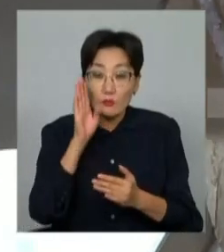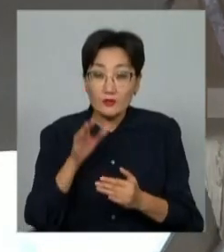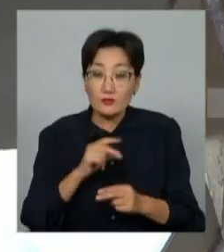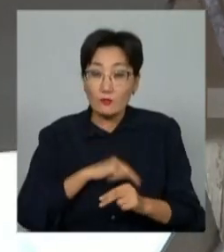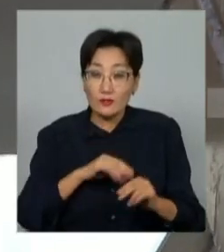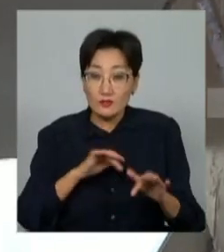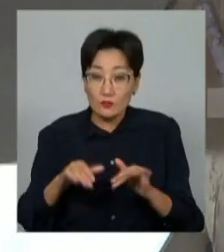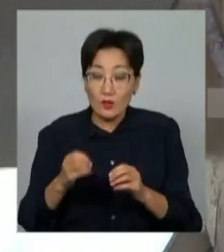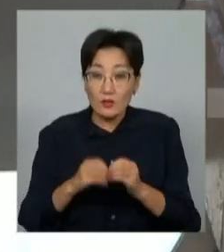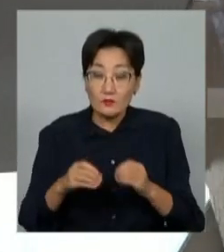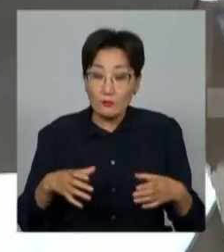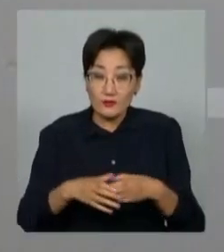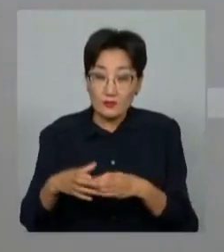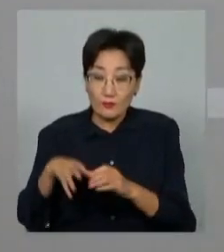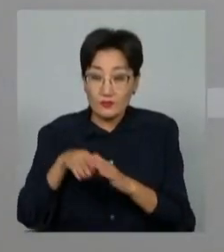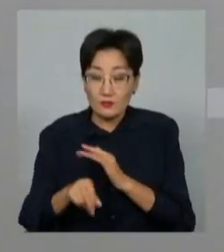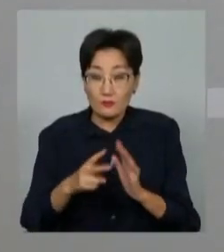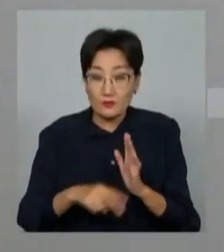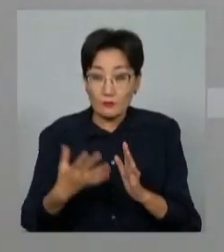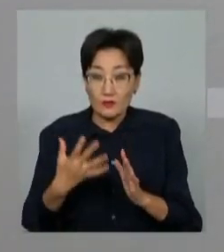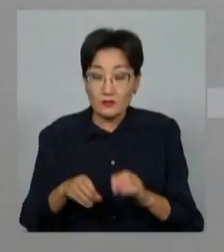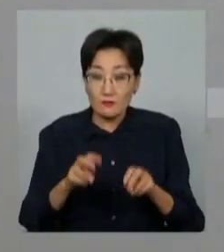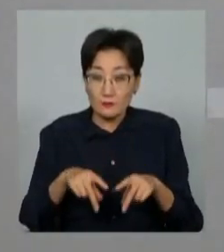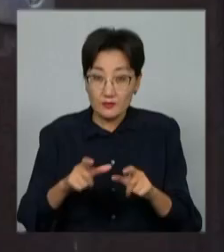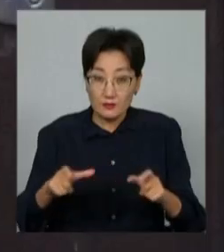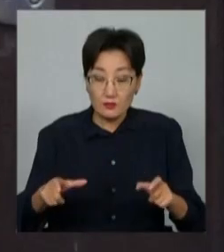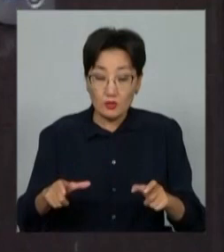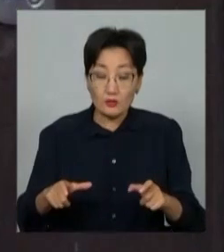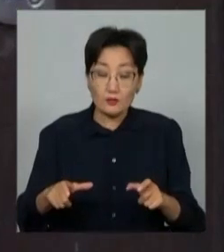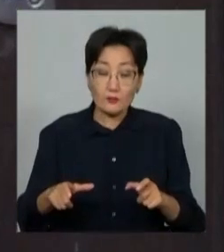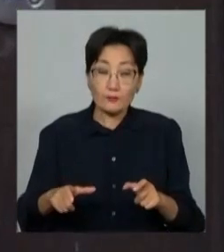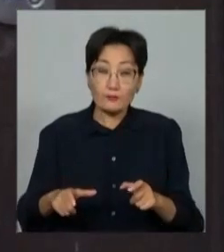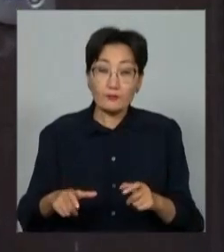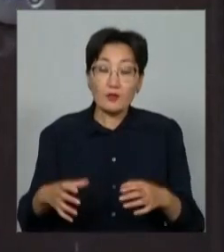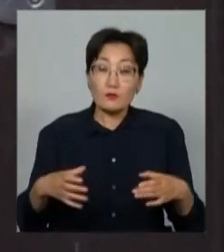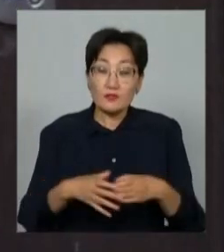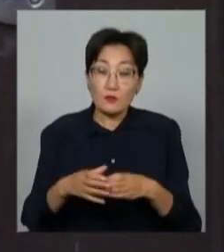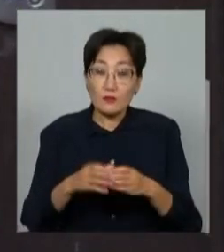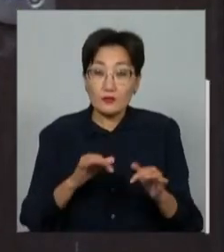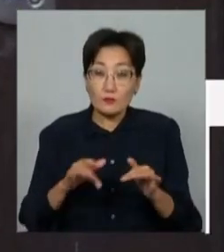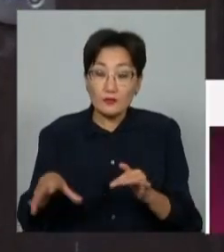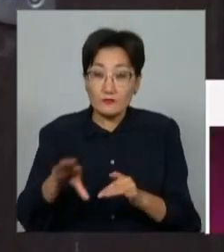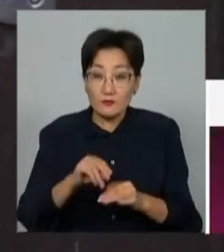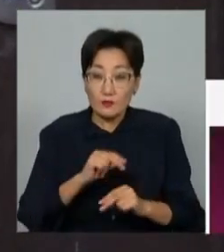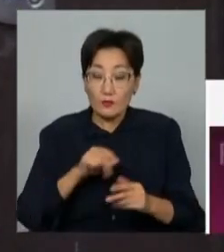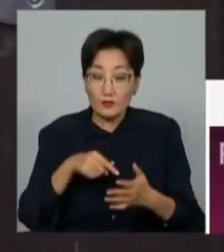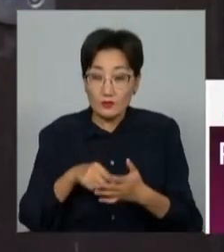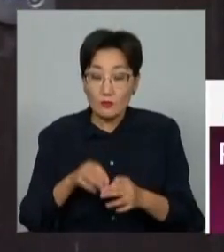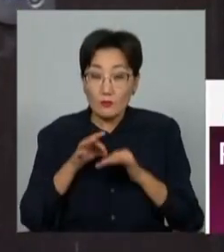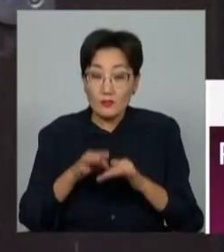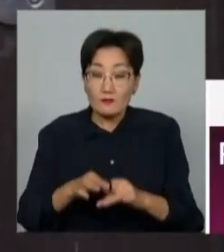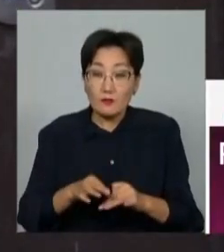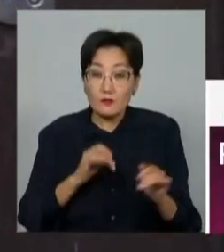работах задействовано 10 бригад в составе 75 специалистов. Бригады задействованы по всему городу. В целях